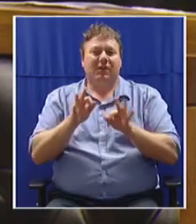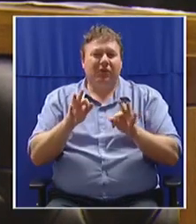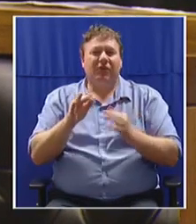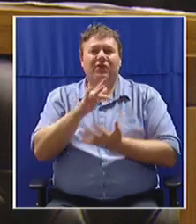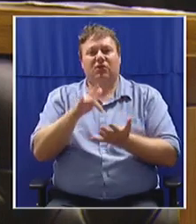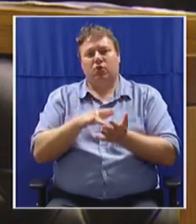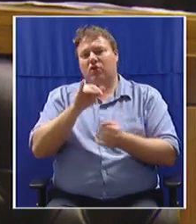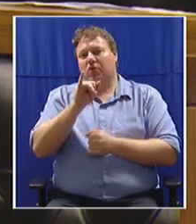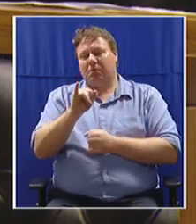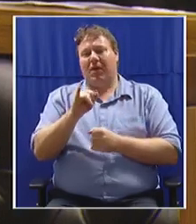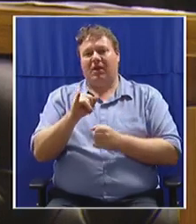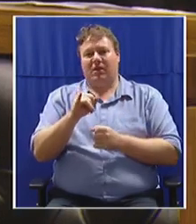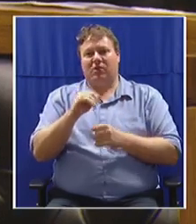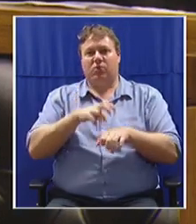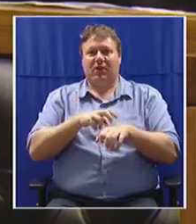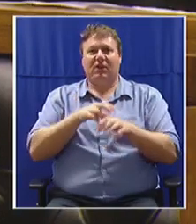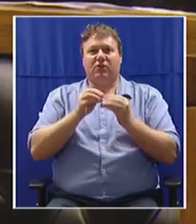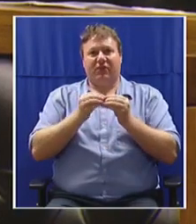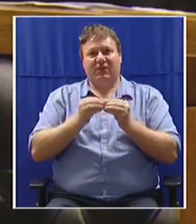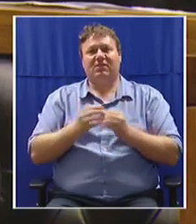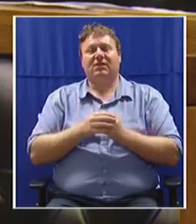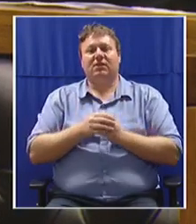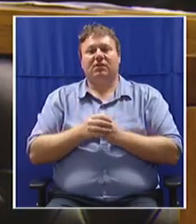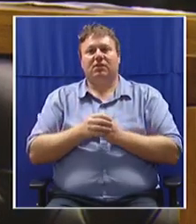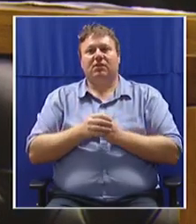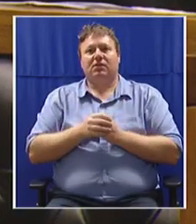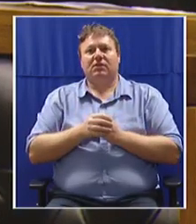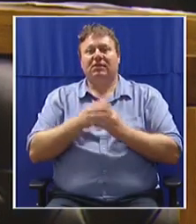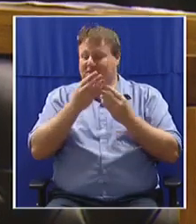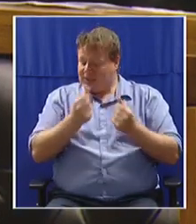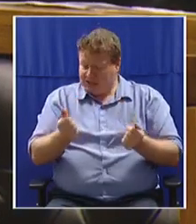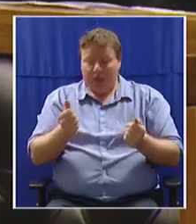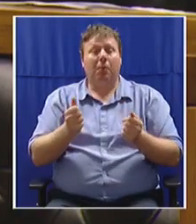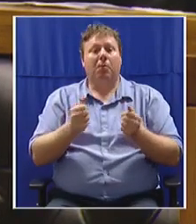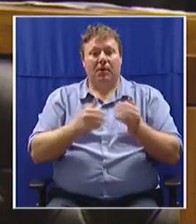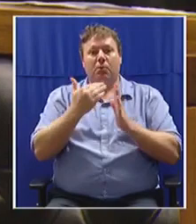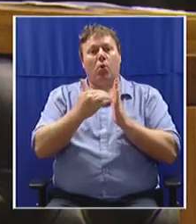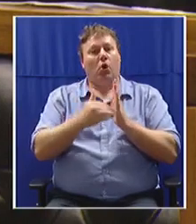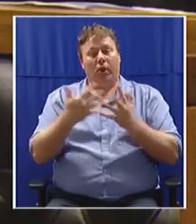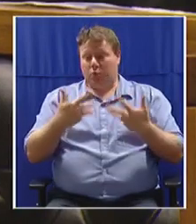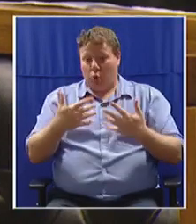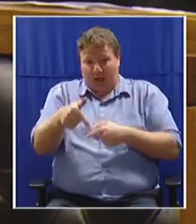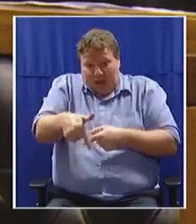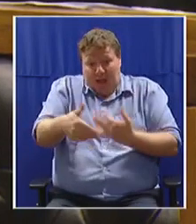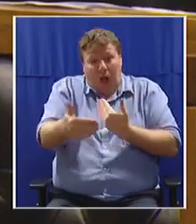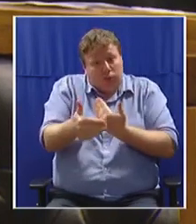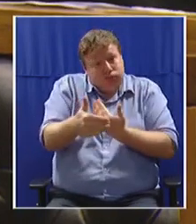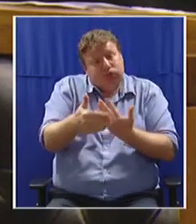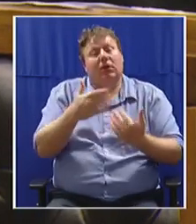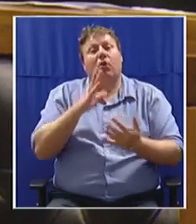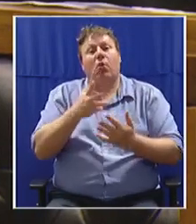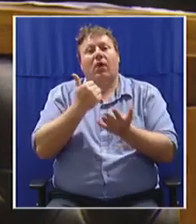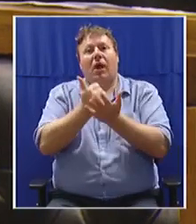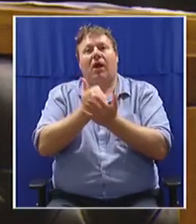njengale engibalile. Ngibalile nje ukuthi IDC isupporte labantu laba, yasupporta labantu laba.